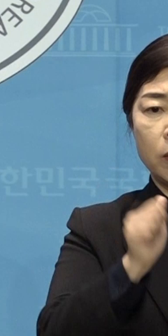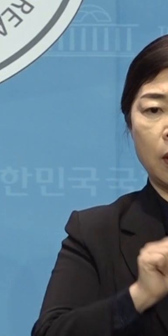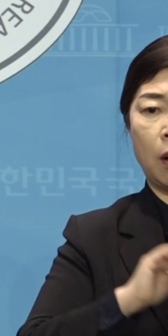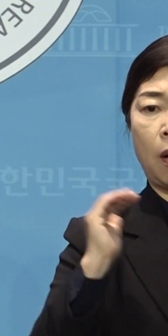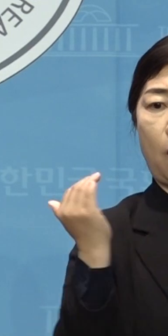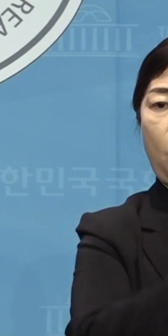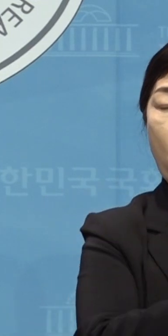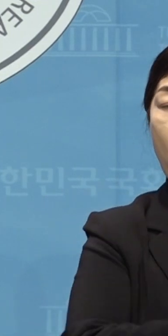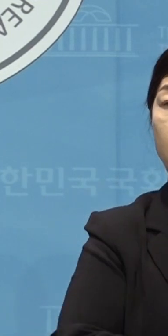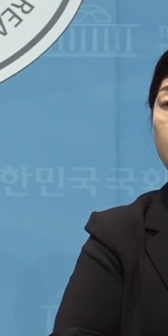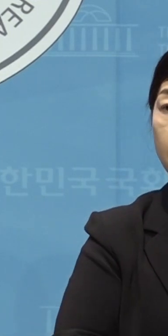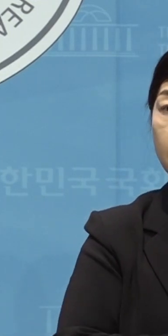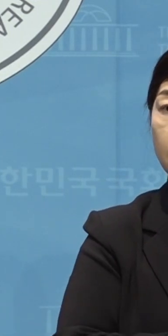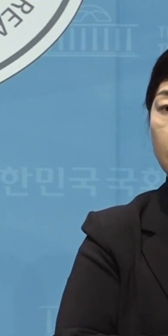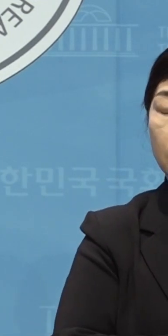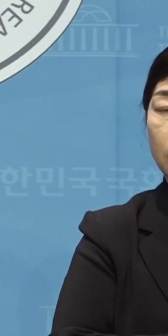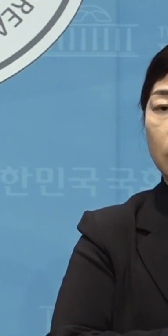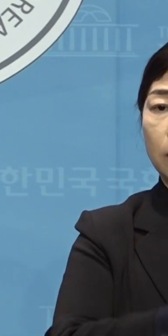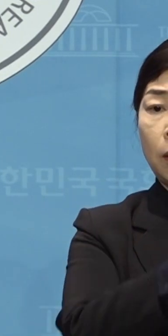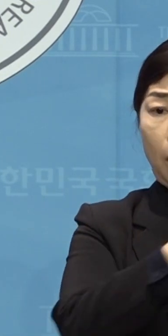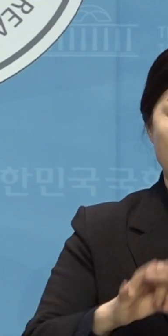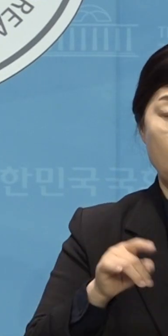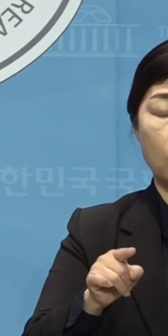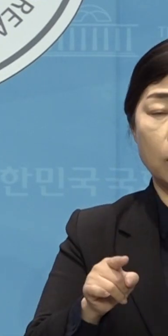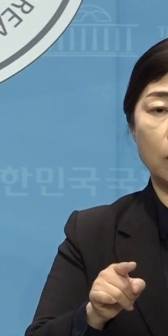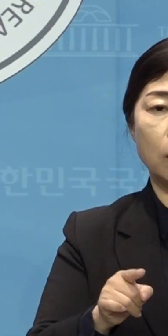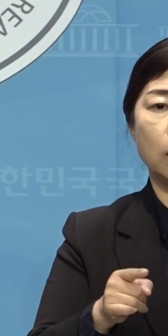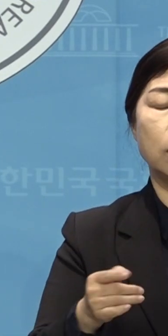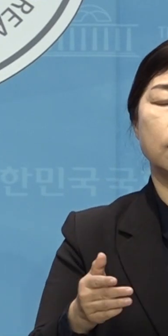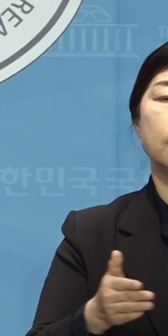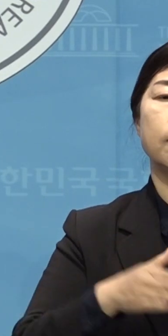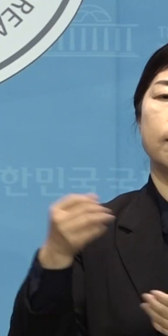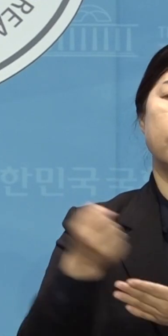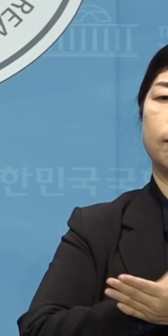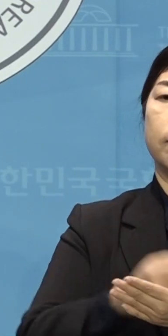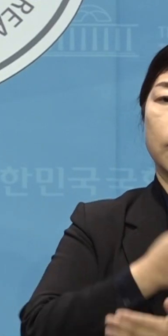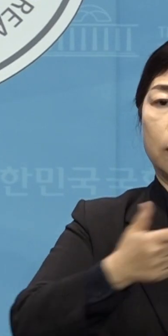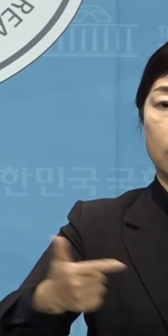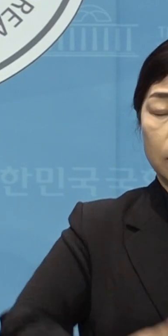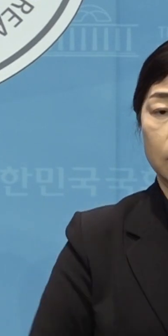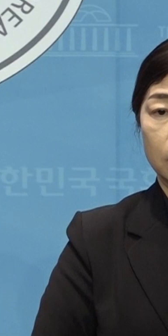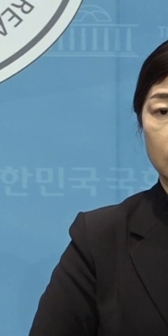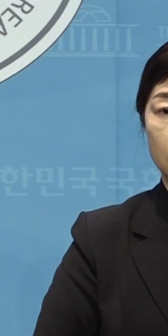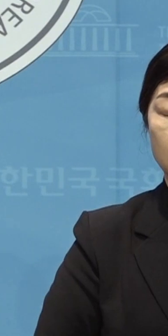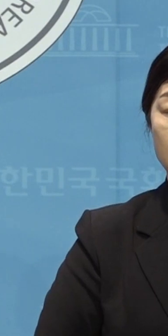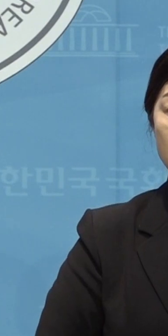발언을 굉장히 강력하게 했습니다. 매우 유감스럽습니다. 이정섭